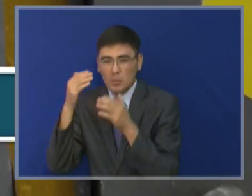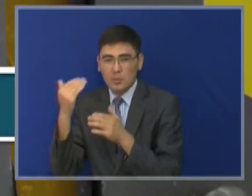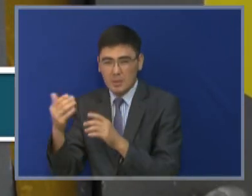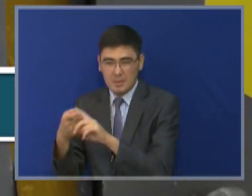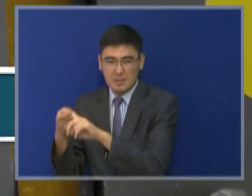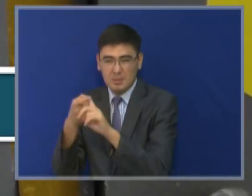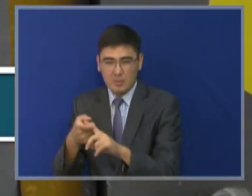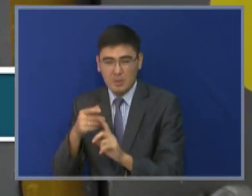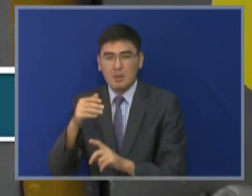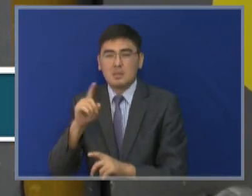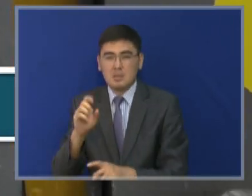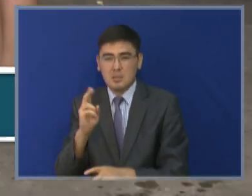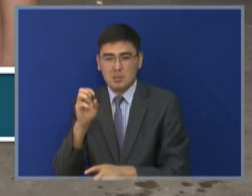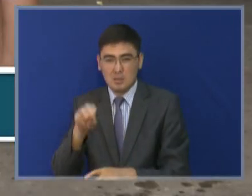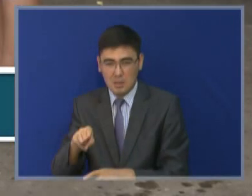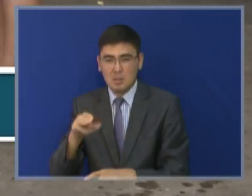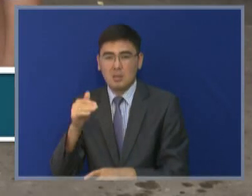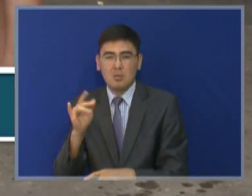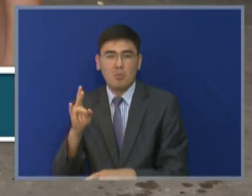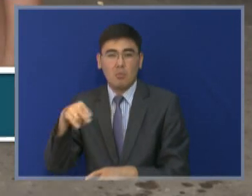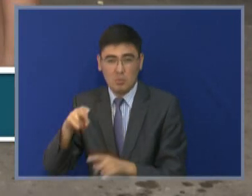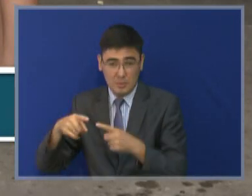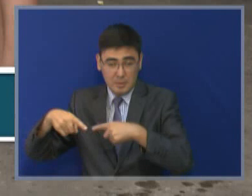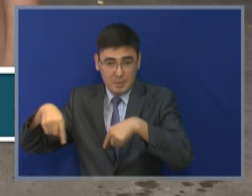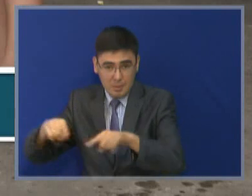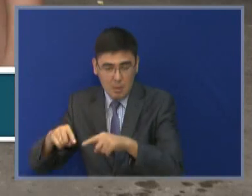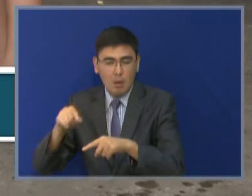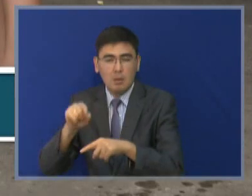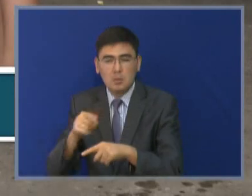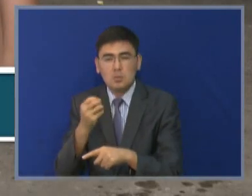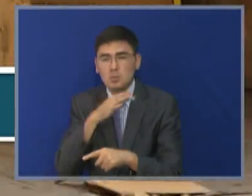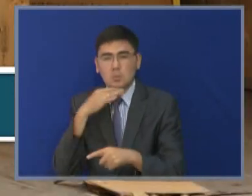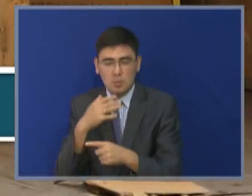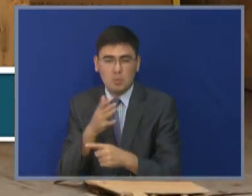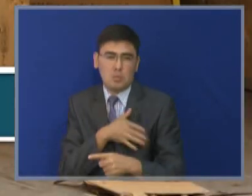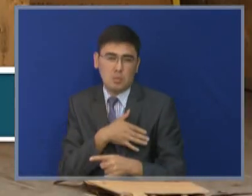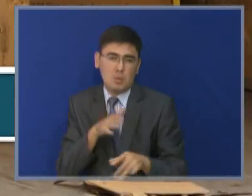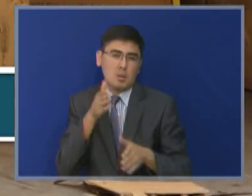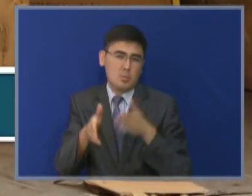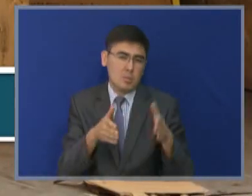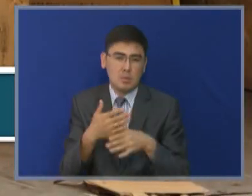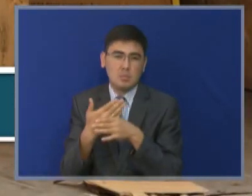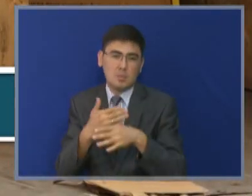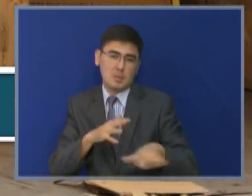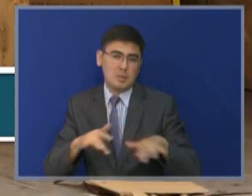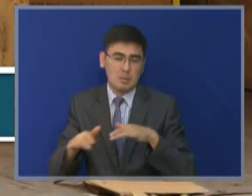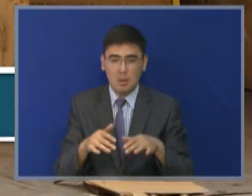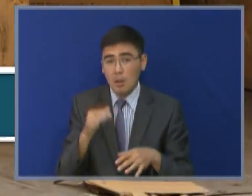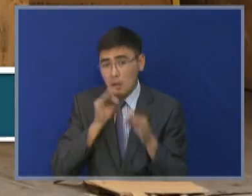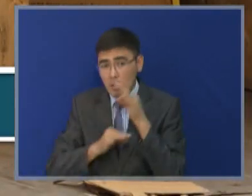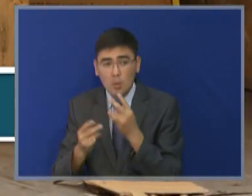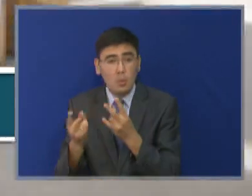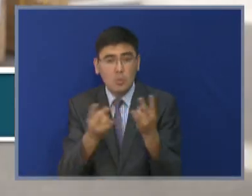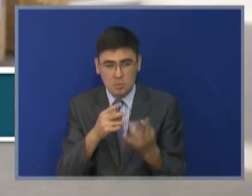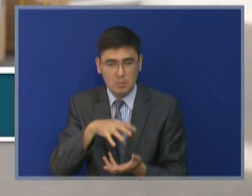қоры инфекцияға шалдыққан азаматтарды қолдау мақсатында көптеген игі шаралар атқаруда. Ауруханаларға қажетті дәрі-дәрмектер